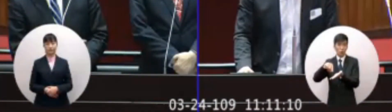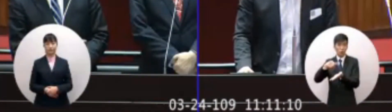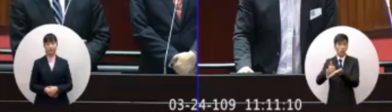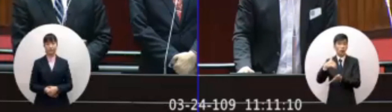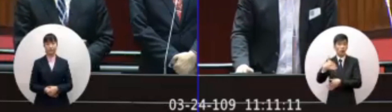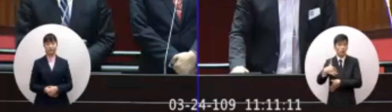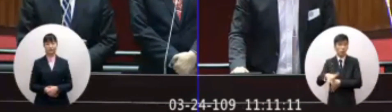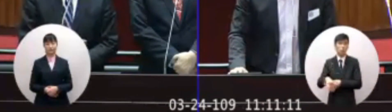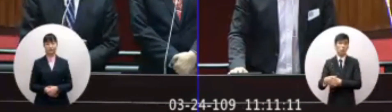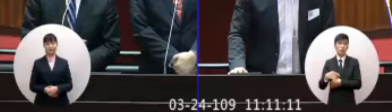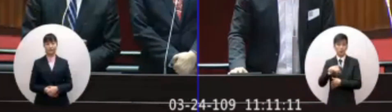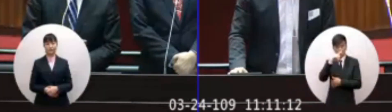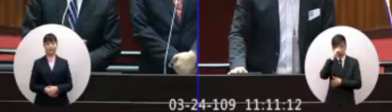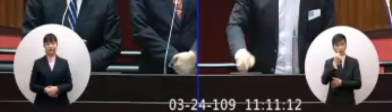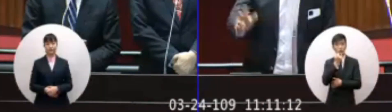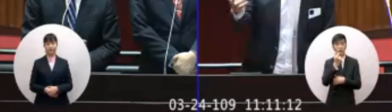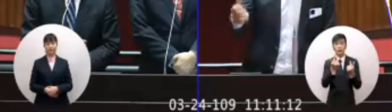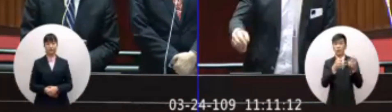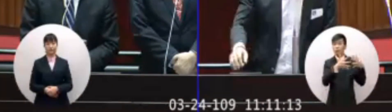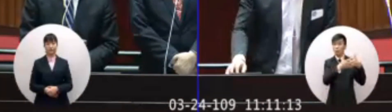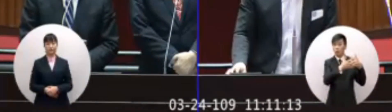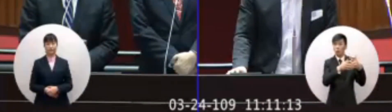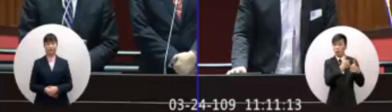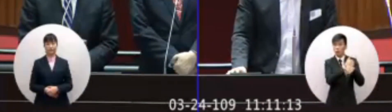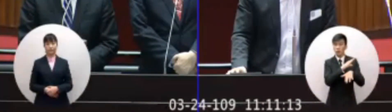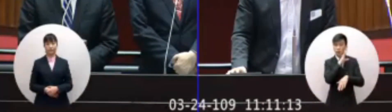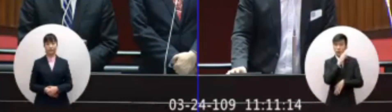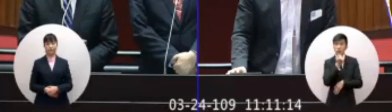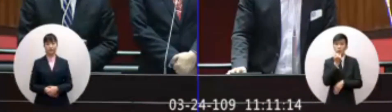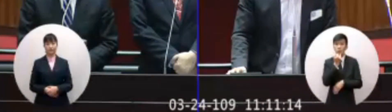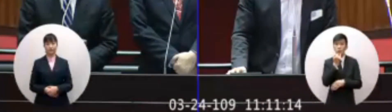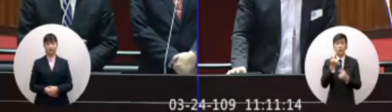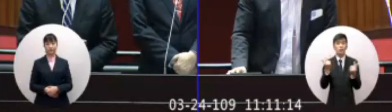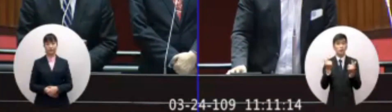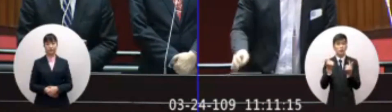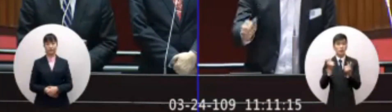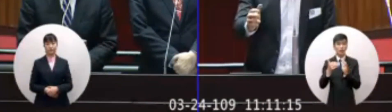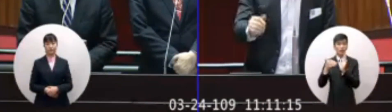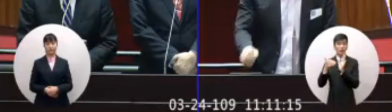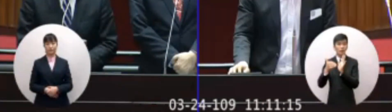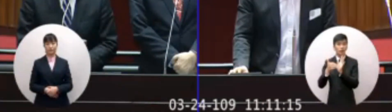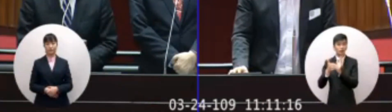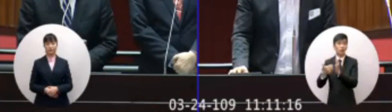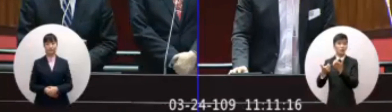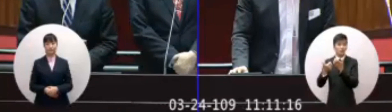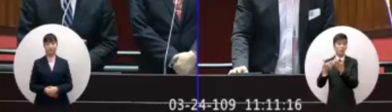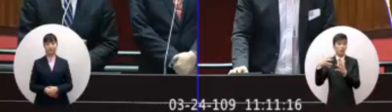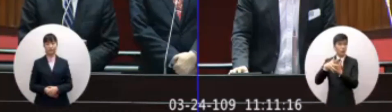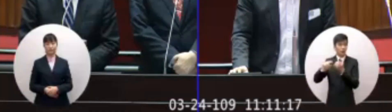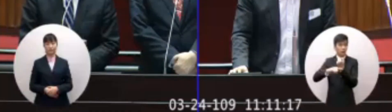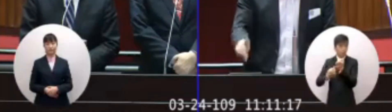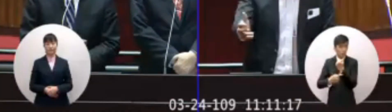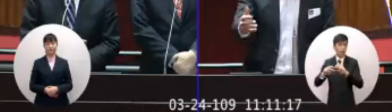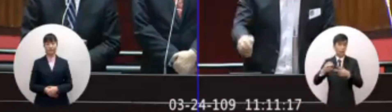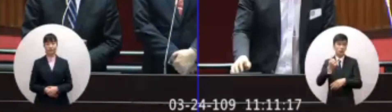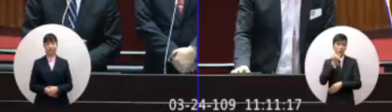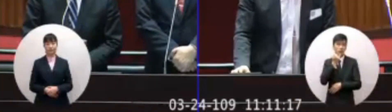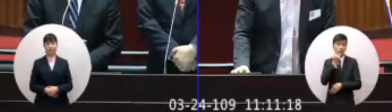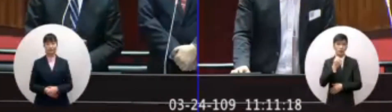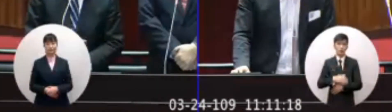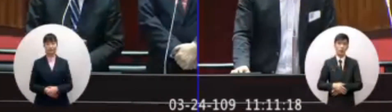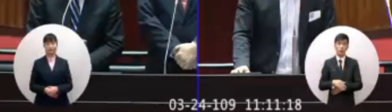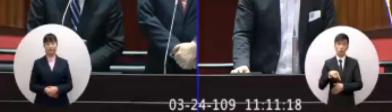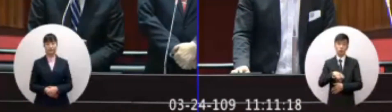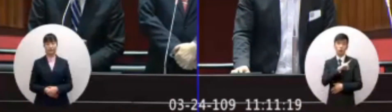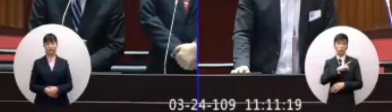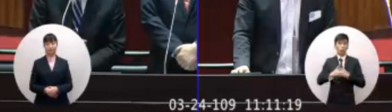敢会当参考美国有一个中型的考试，嘛免考足困难，考反渗透法嘛，来考着台湾甲中国无共款的所在嘛，考咱自由